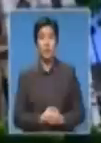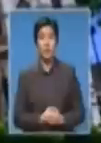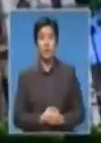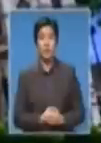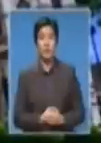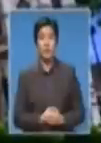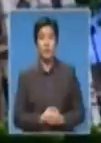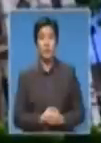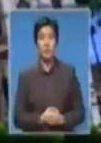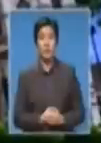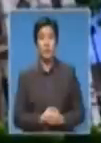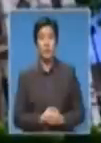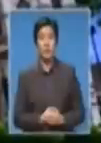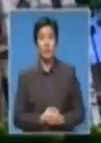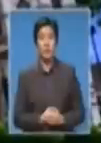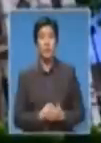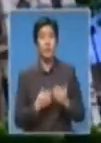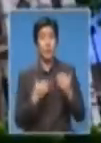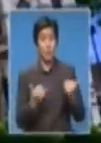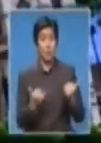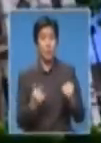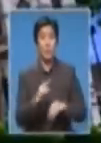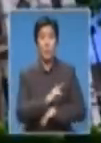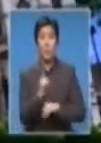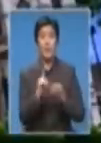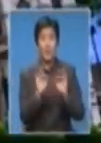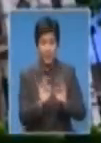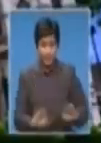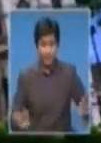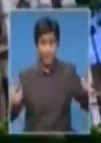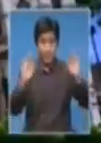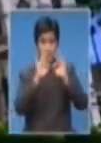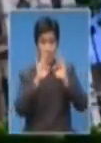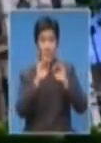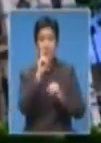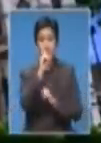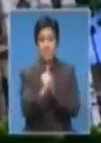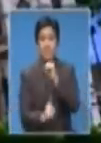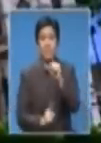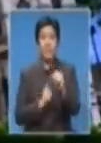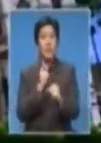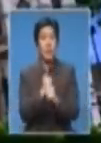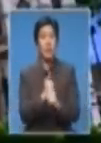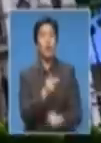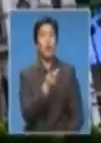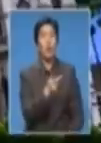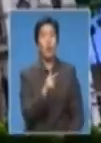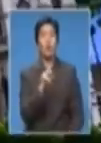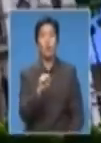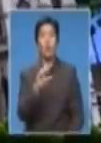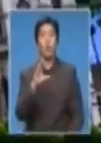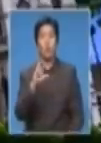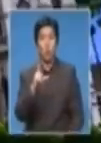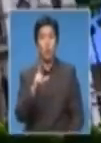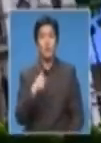พ่อแม่พี่น้องประชาชนที่เคารพครับวันนี้เป็นวันสำคัญอีกวันหนึ่งนะครับก็นับเป็นเวลา1ปีเต็มที่คสช.ได้เข้ามาบริหารประเ